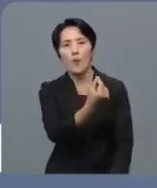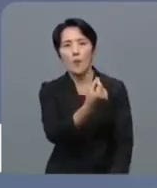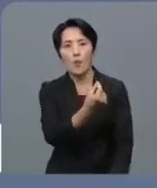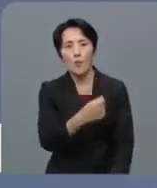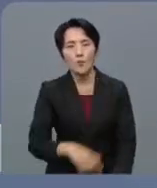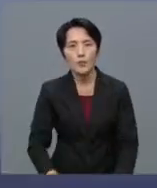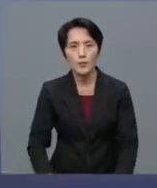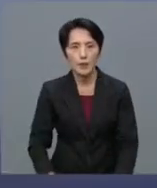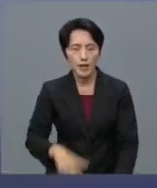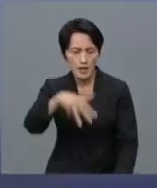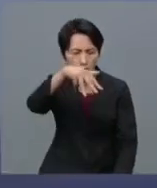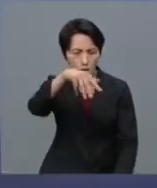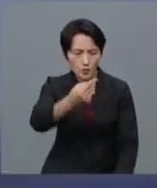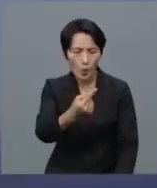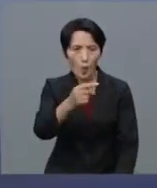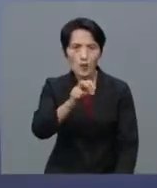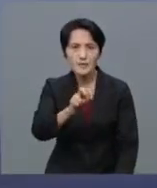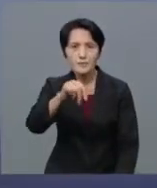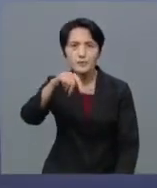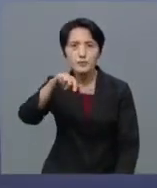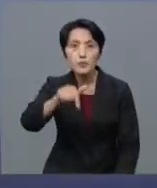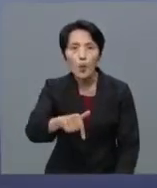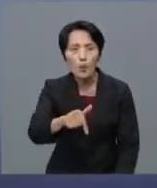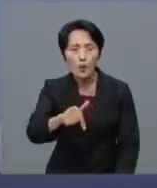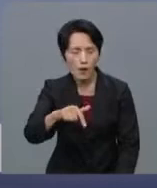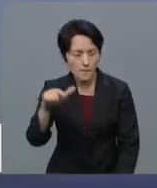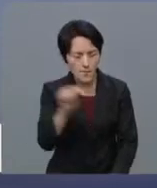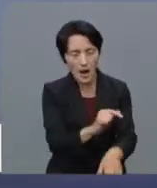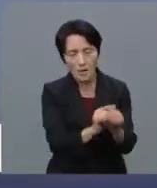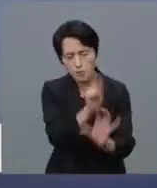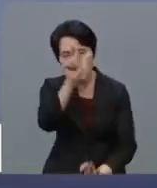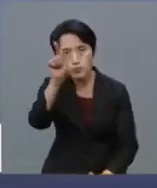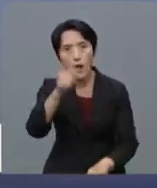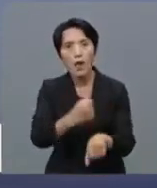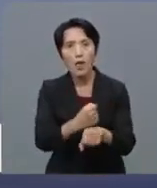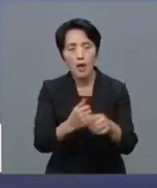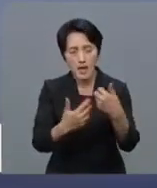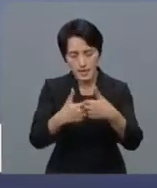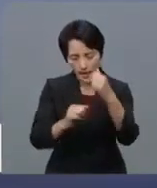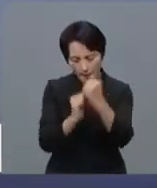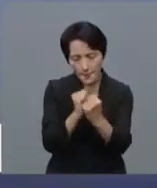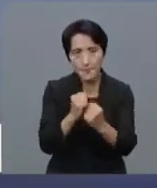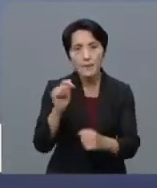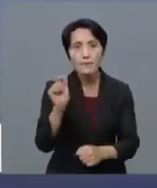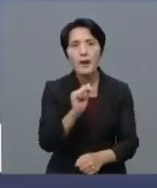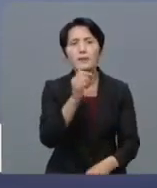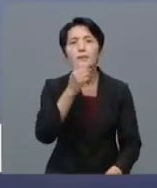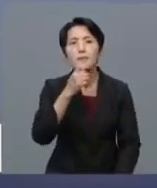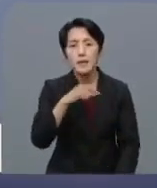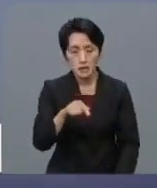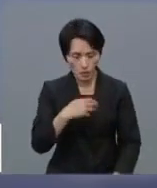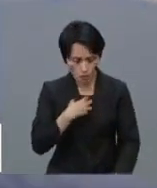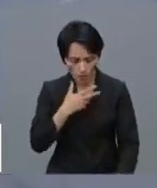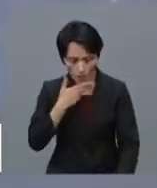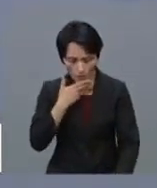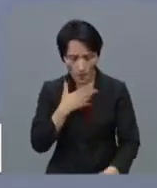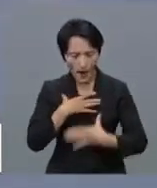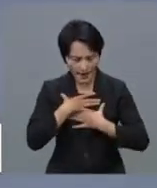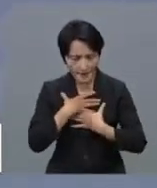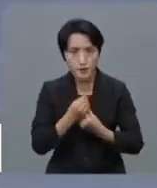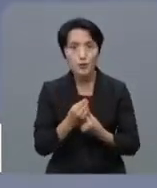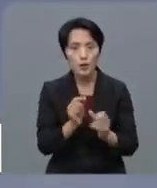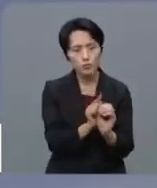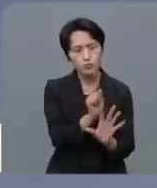страны и для всестороннего увеличения возможностей стороны по самообороне запуском руководил а